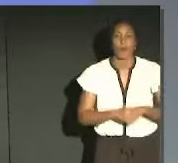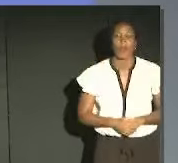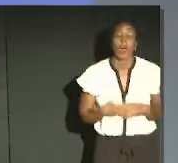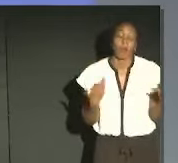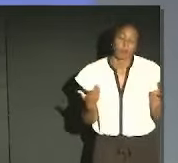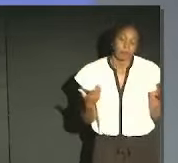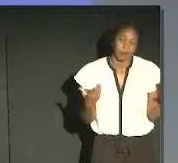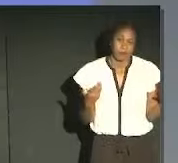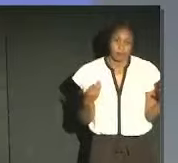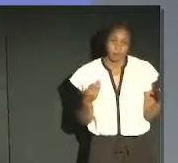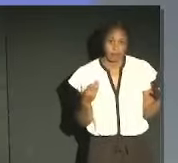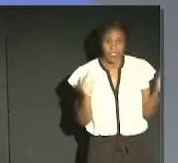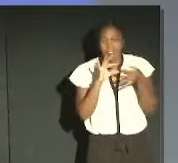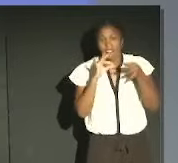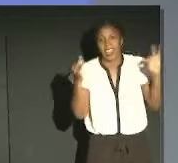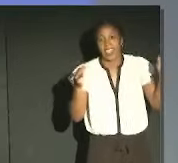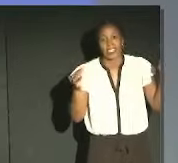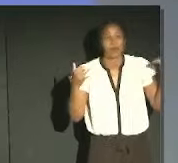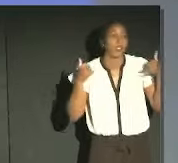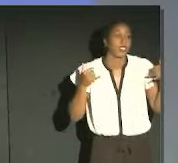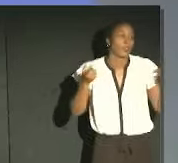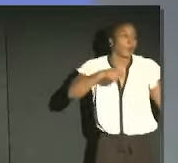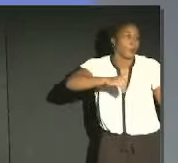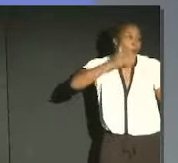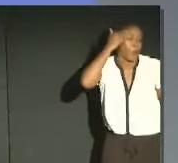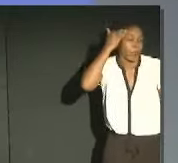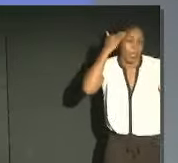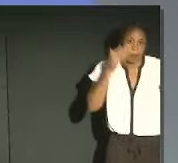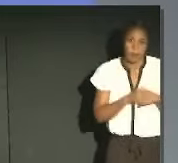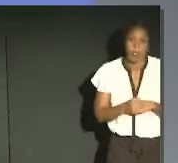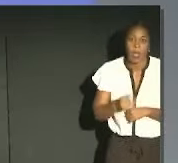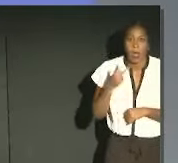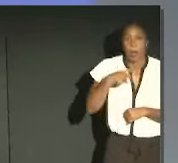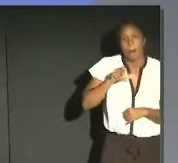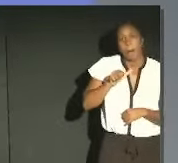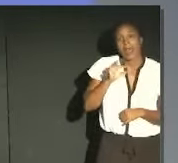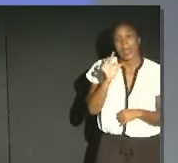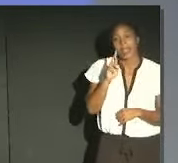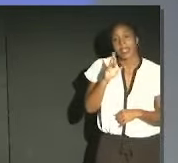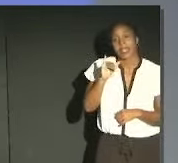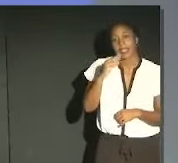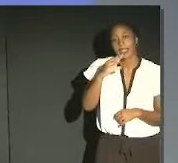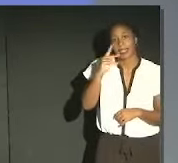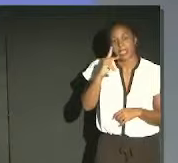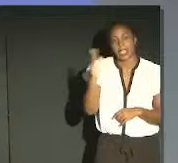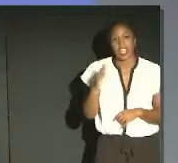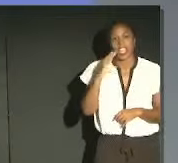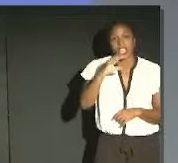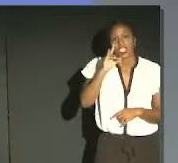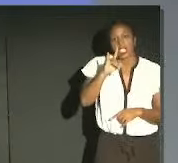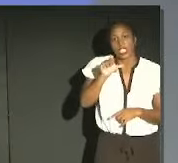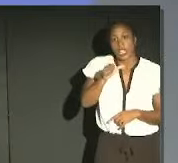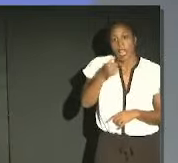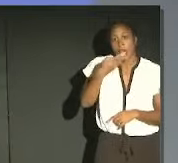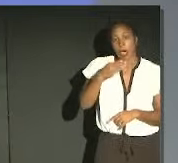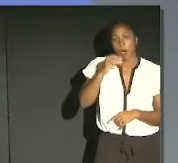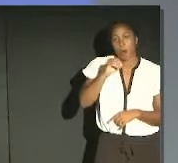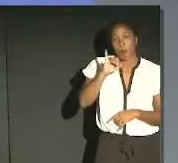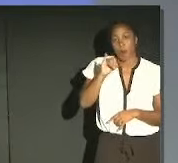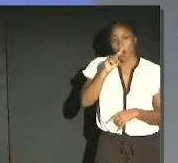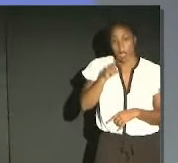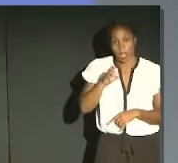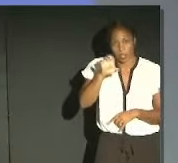citation de quelqu'un que ici vous connaissez bien Patrick Chamoiseau qui disait qui dit d'ailleurs